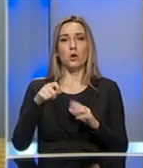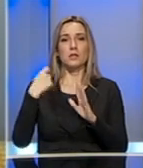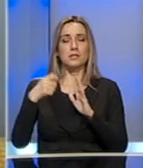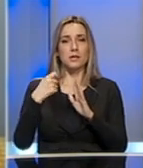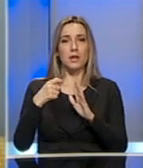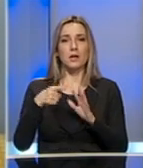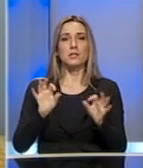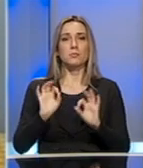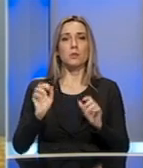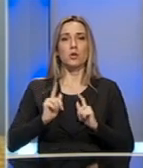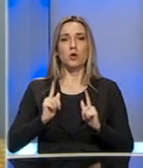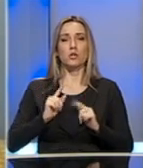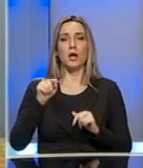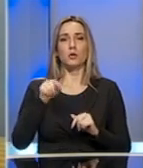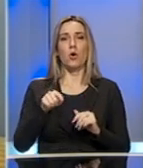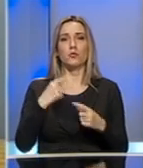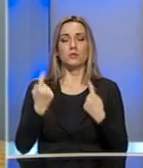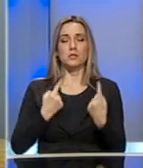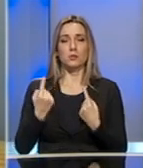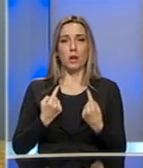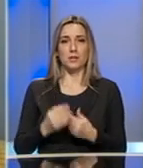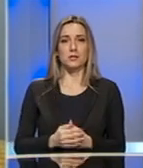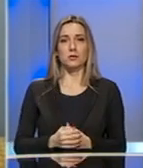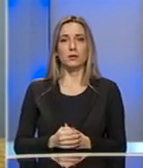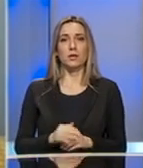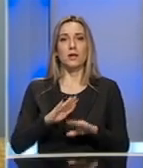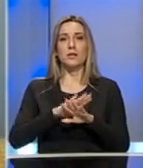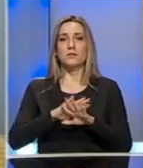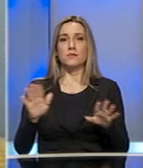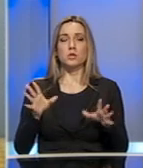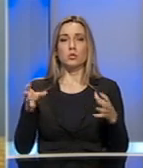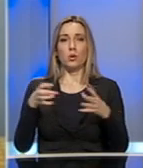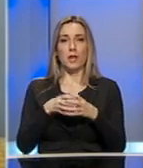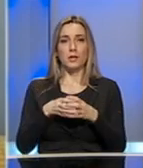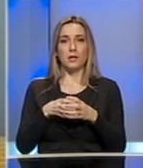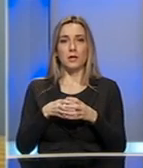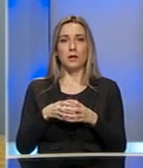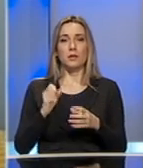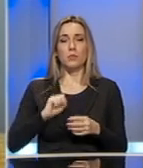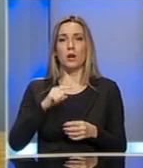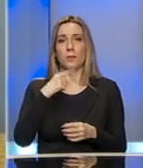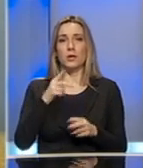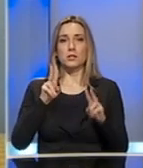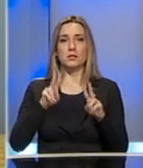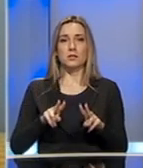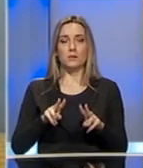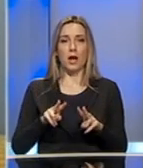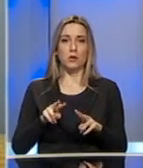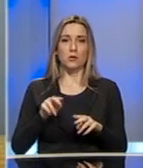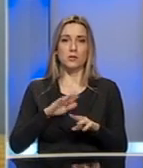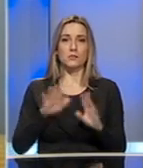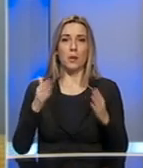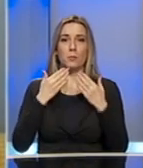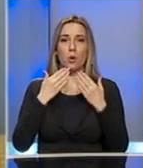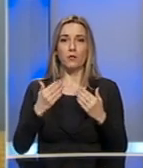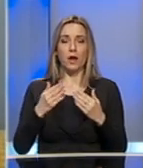zaista su spremno dočekali cijelu situaciju. Svi su ujedinjeni, moram reći da stvarno se